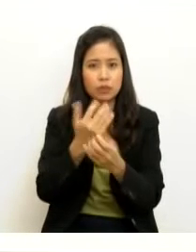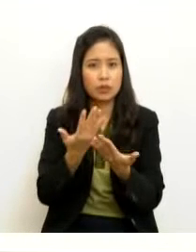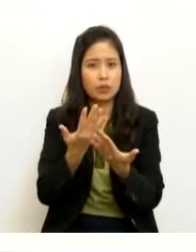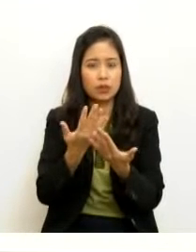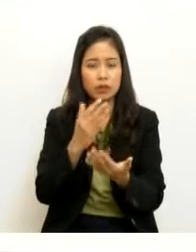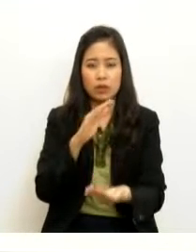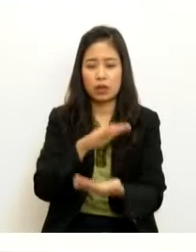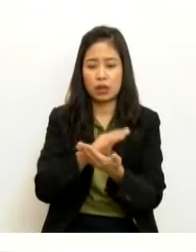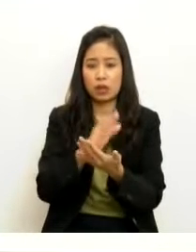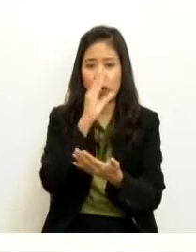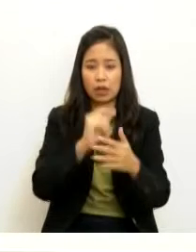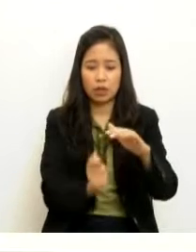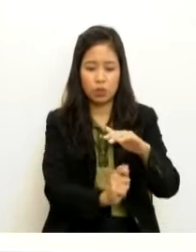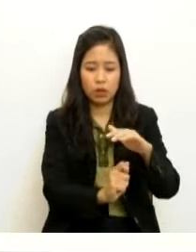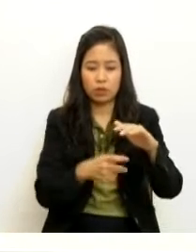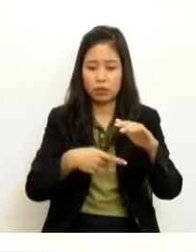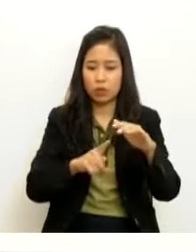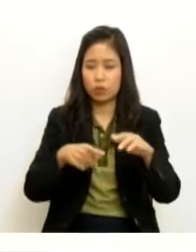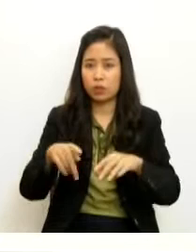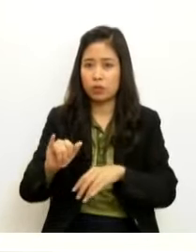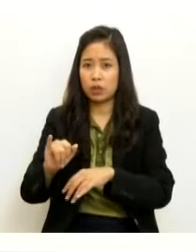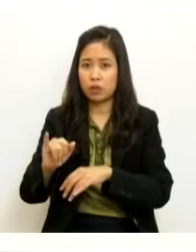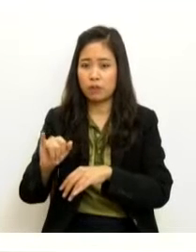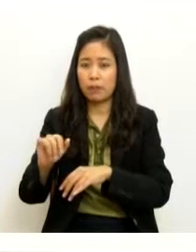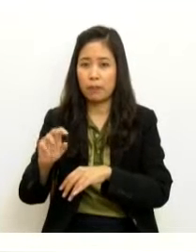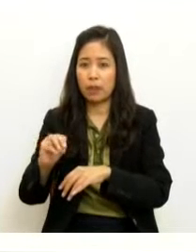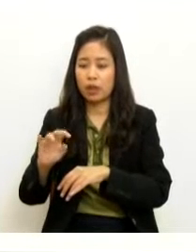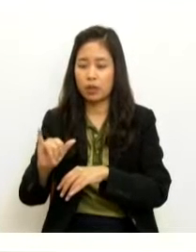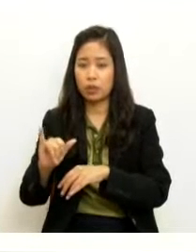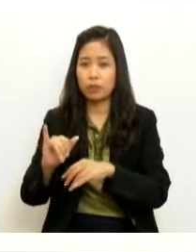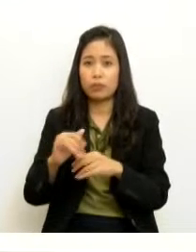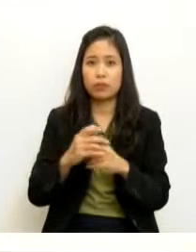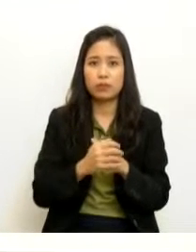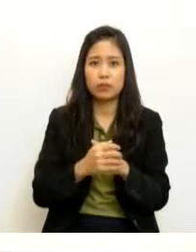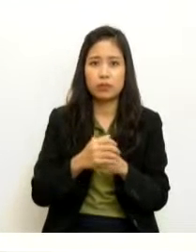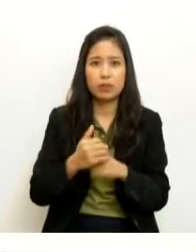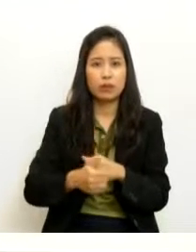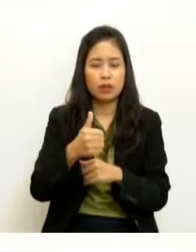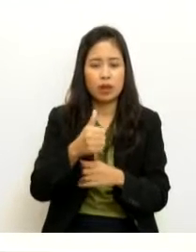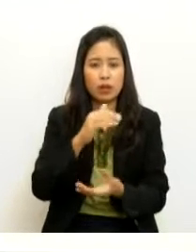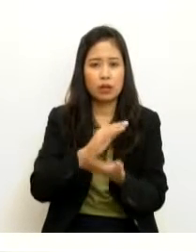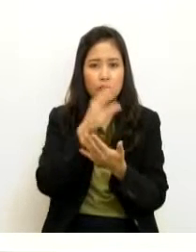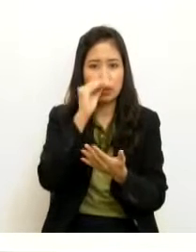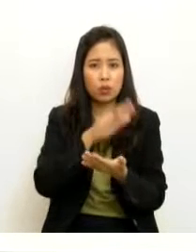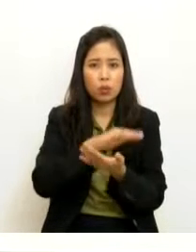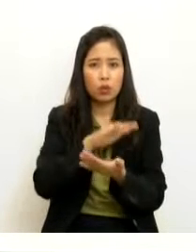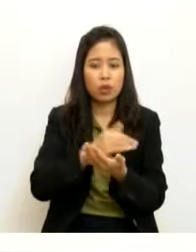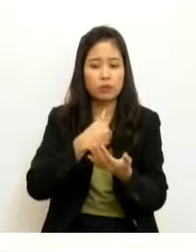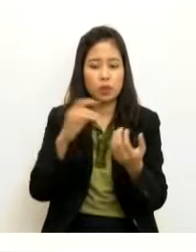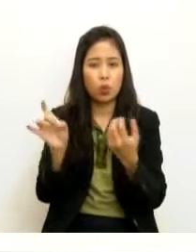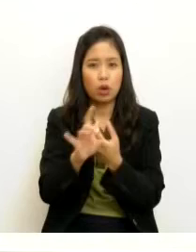บาลประถมมัธยมต้นมัธยมปลายได้เรียนในโรงเรียนที่มีคุณ